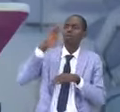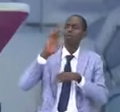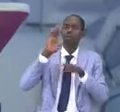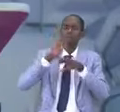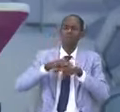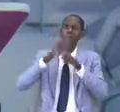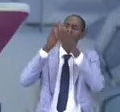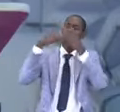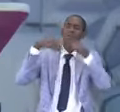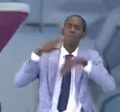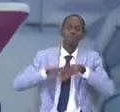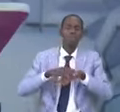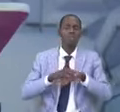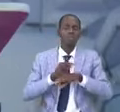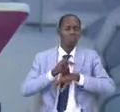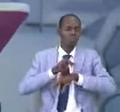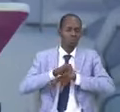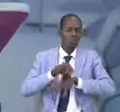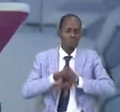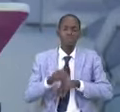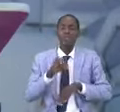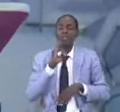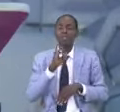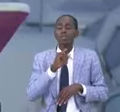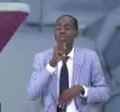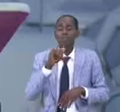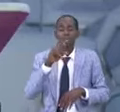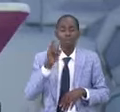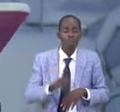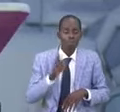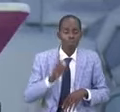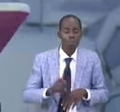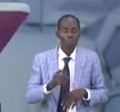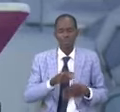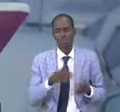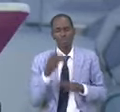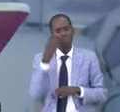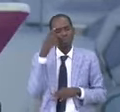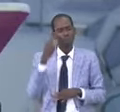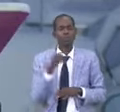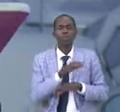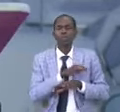le ministère n'est pas question de vie et de mort